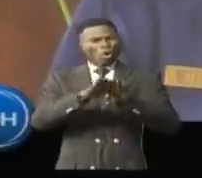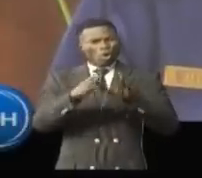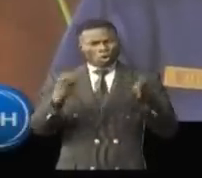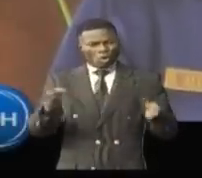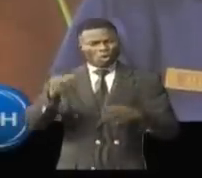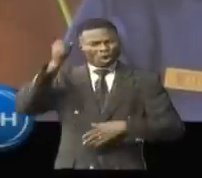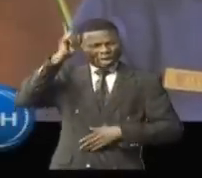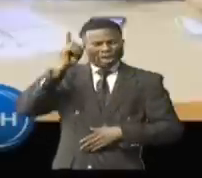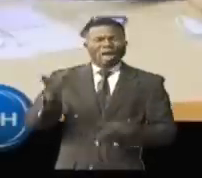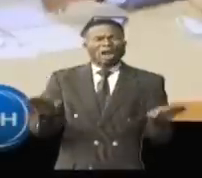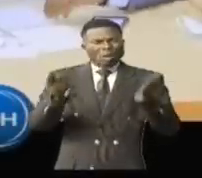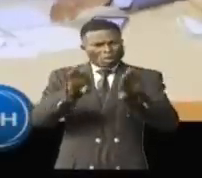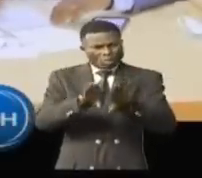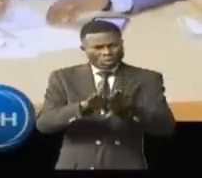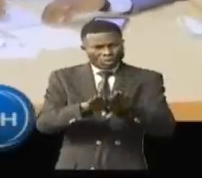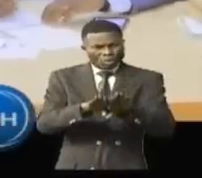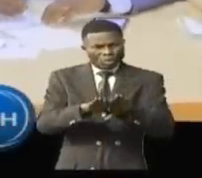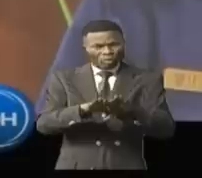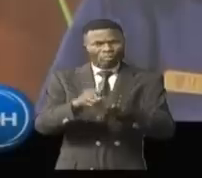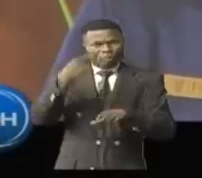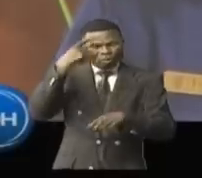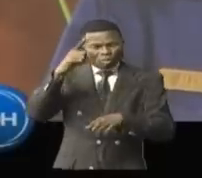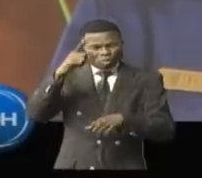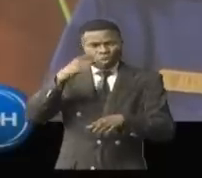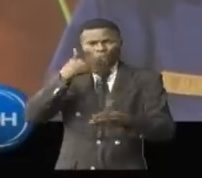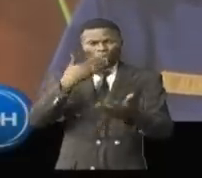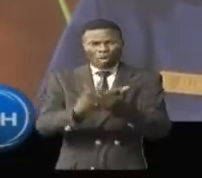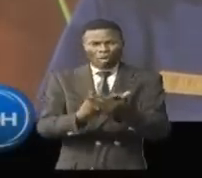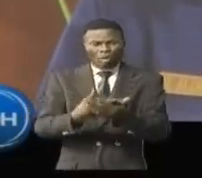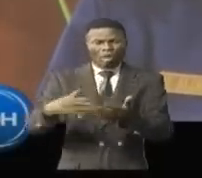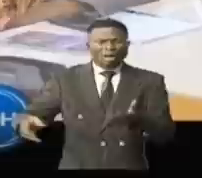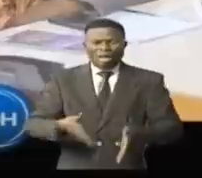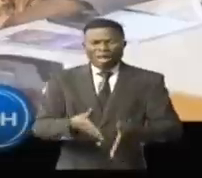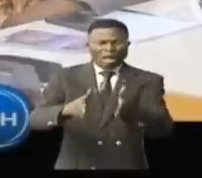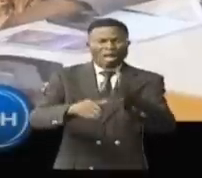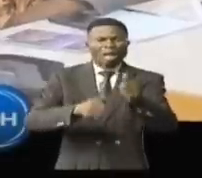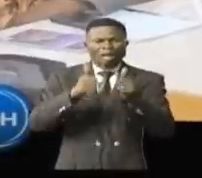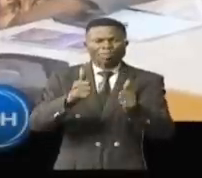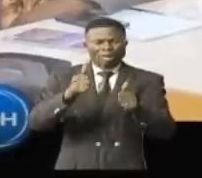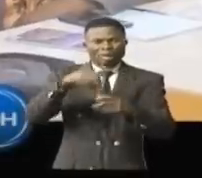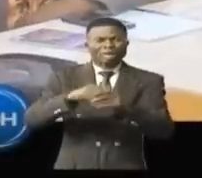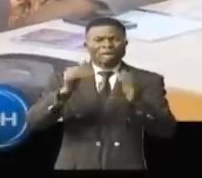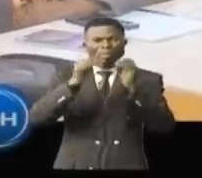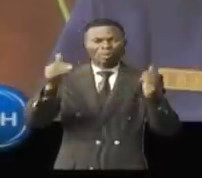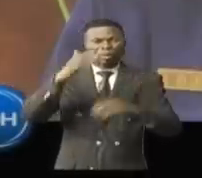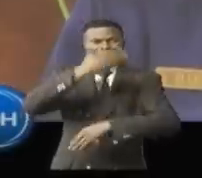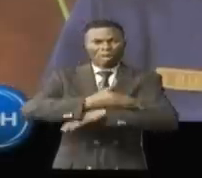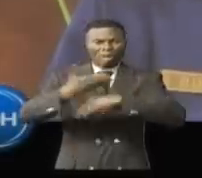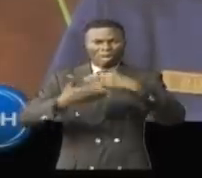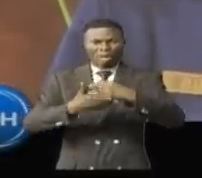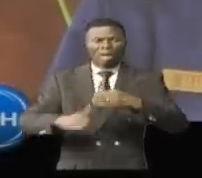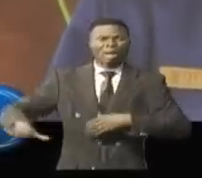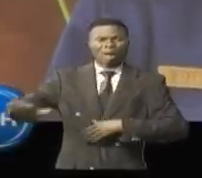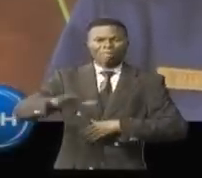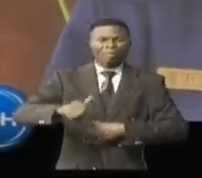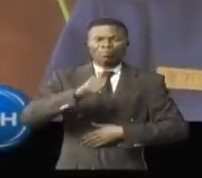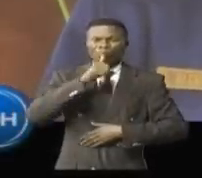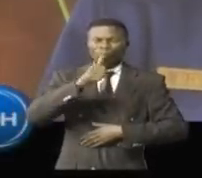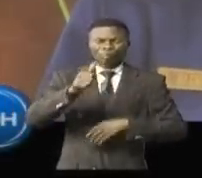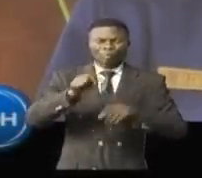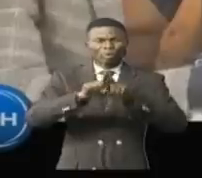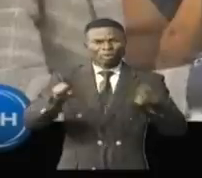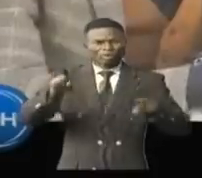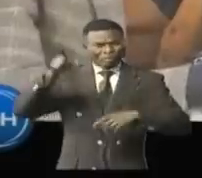longtemps enfermés et pour de bon, prenons le plus bel élan dans la paix. pour bâtir un Ituri